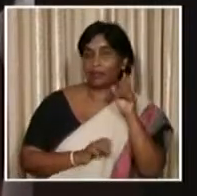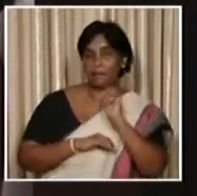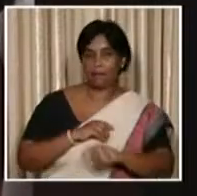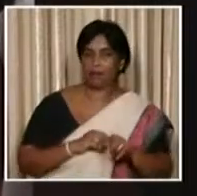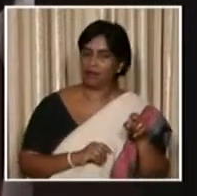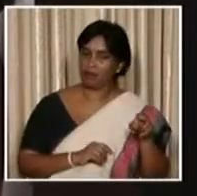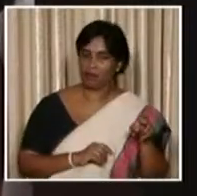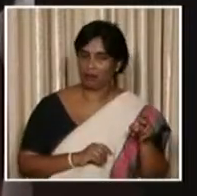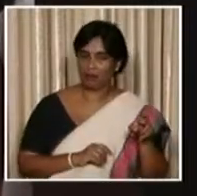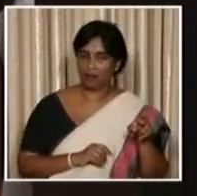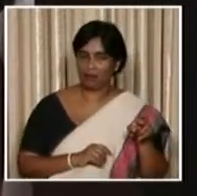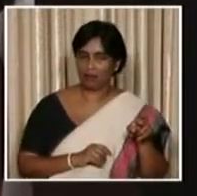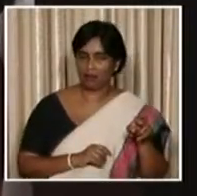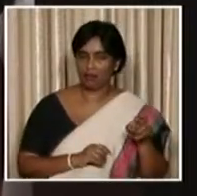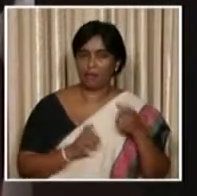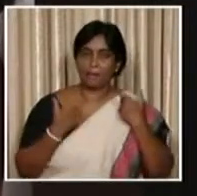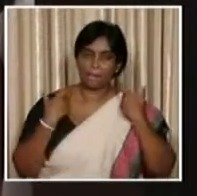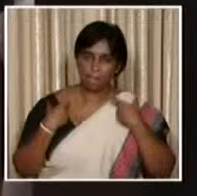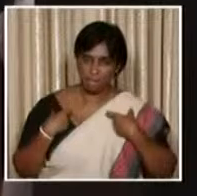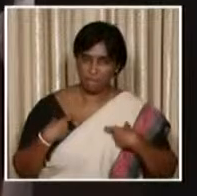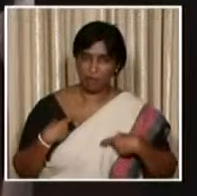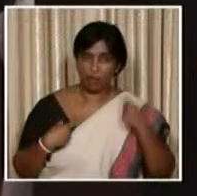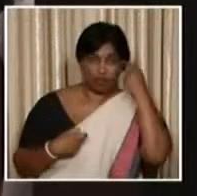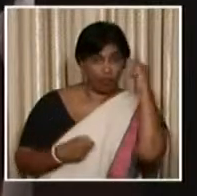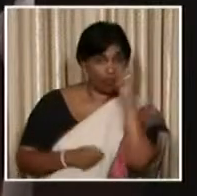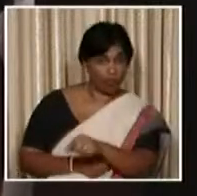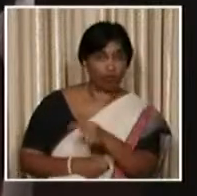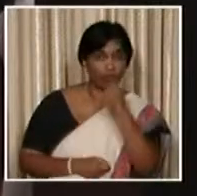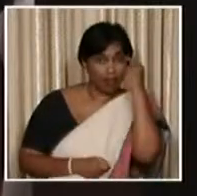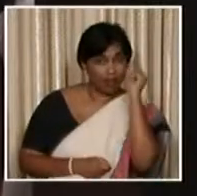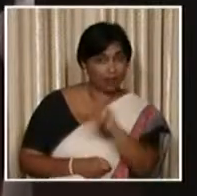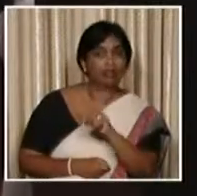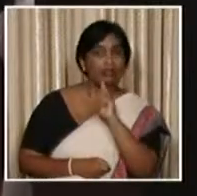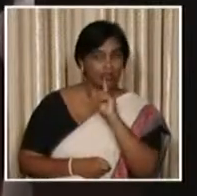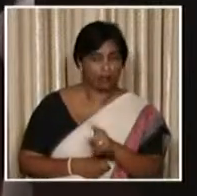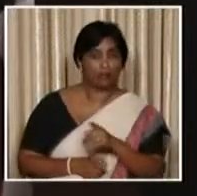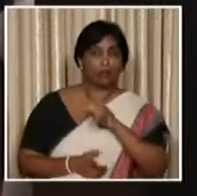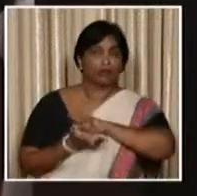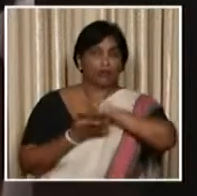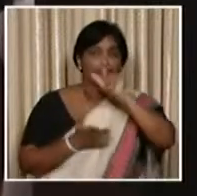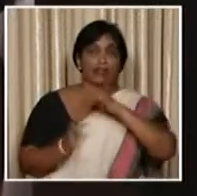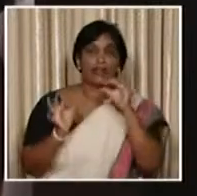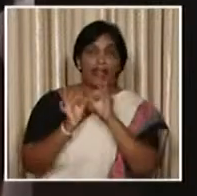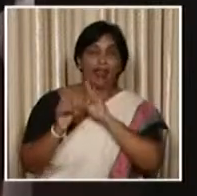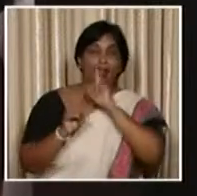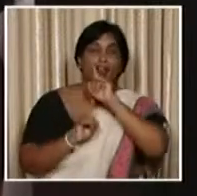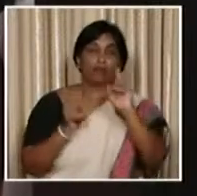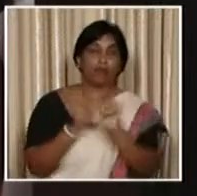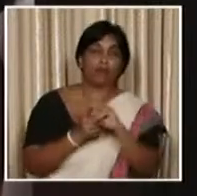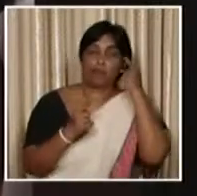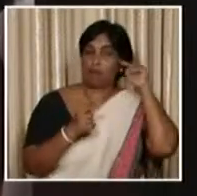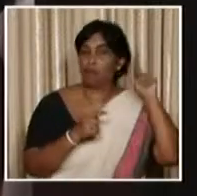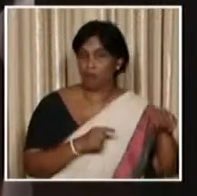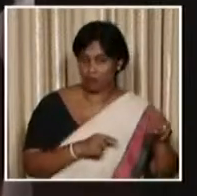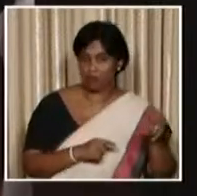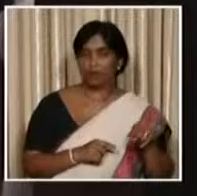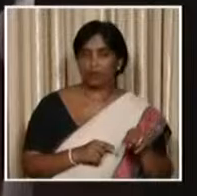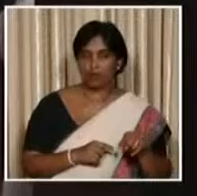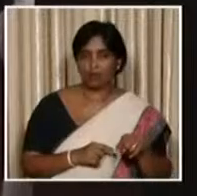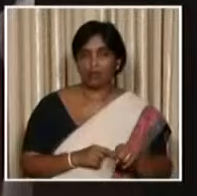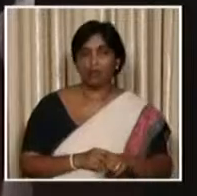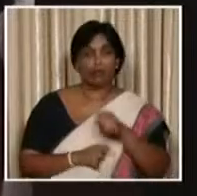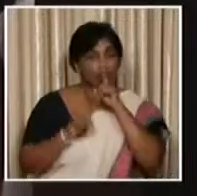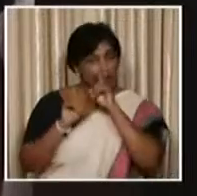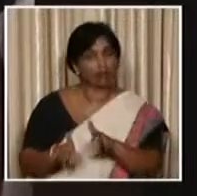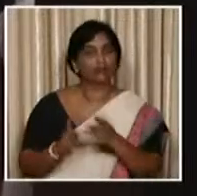ප්‍රබන්ධයක්. මහින්ද රාජපක්ෂ මැතිතුමා ඔබතුමාට ඇඟිල්ල දික් කරලා කිව්වා පිටරට ගිහිල්ලා කේලම් කියනවා කියලා යුද්ධයට විරුද්ධව. එහෙම